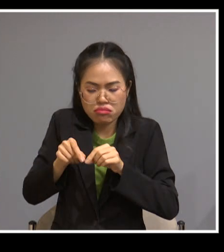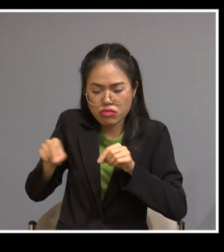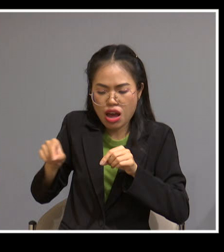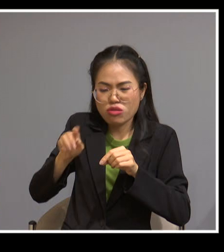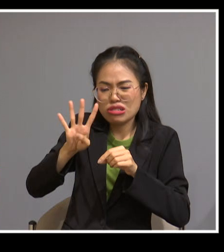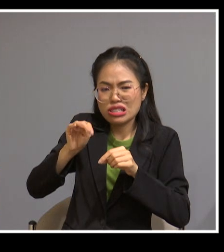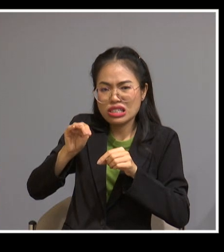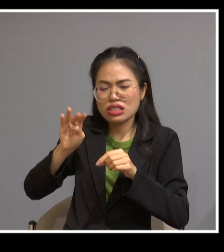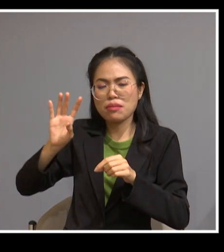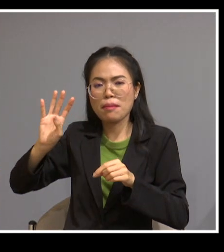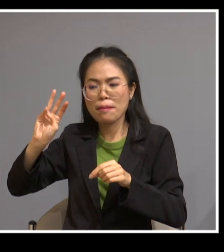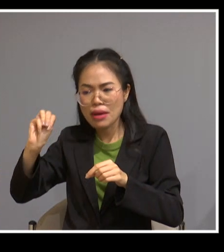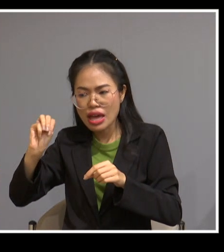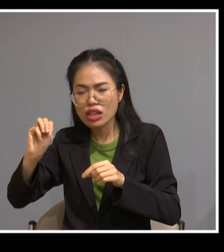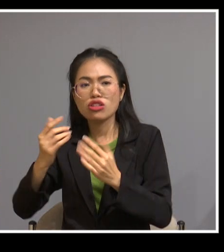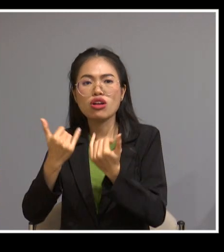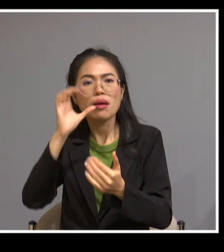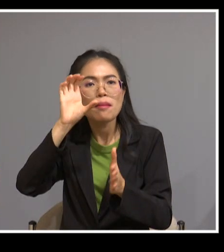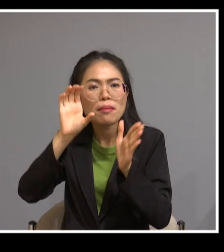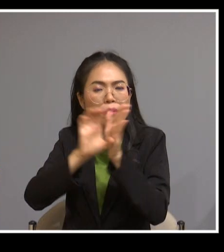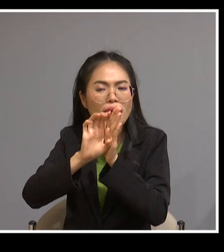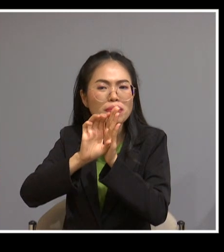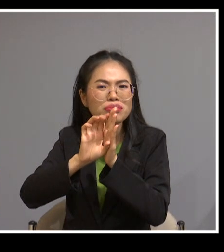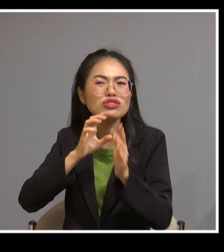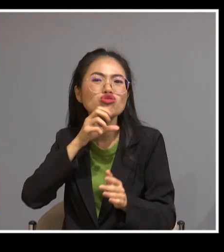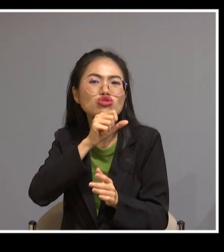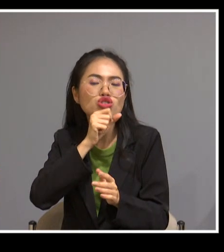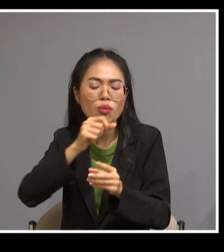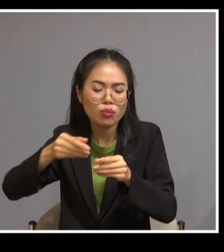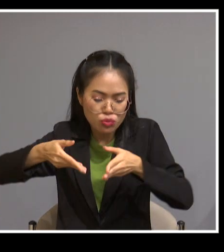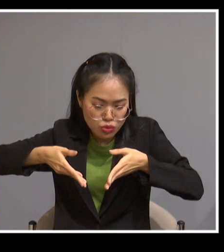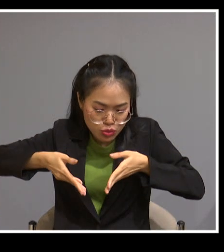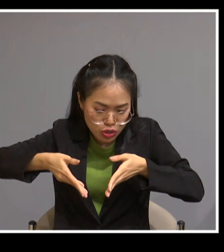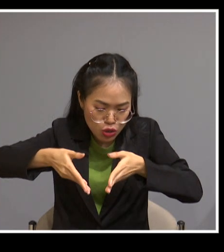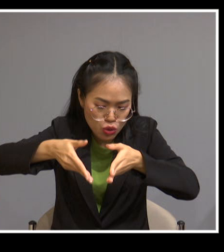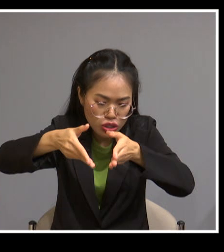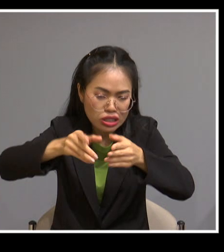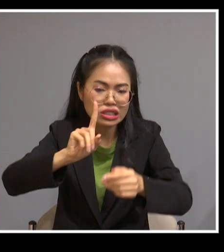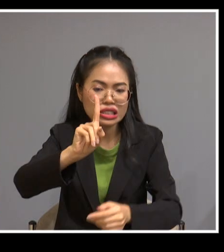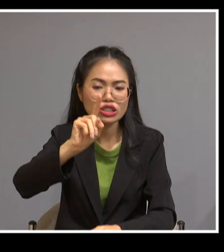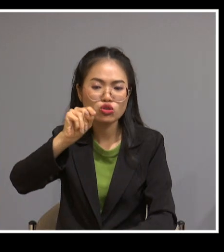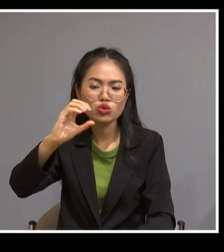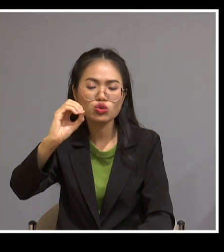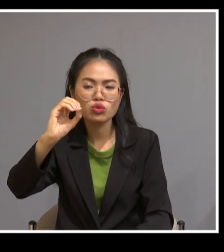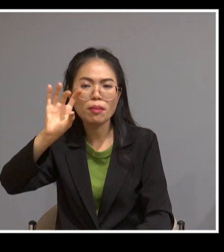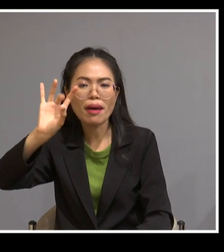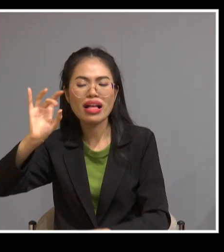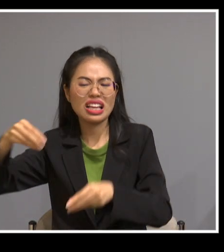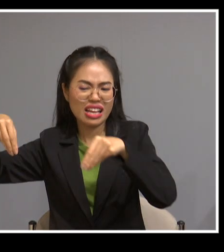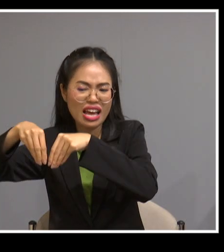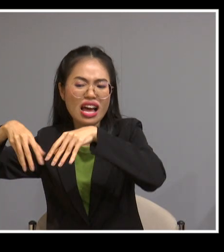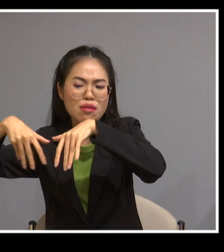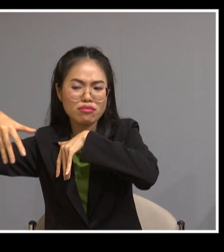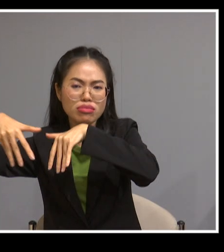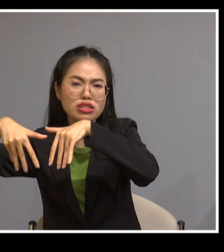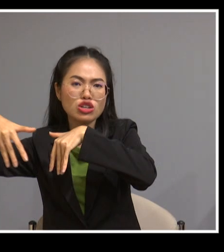ีส้มส้มจะเป็นถนนเส้น 108รอรอนี้จะเปนชุมชนทงนั้ธรมฐานครัส้มส